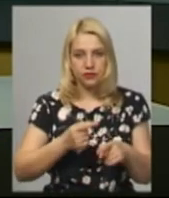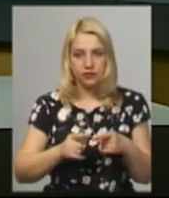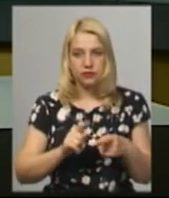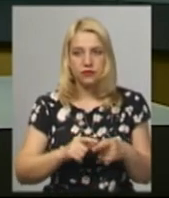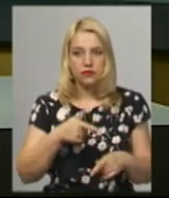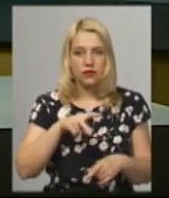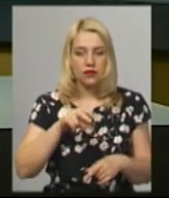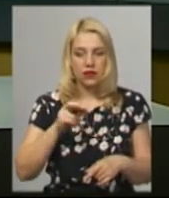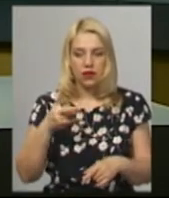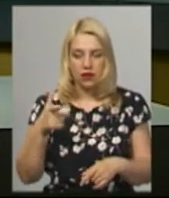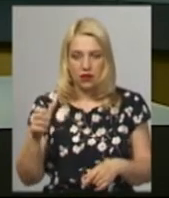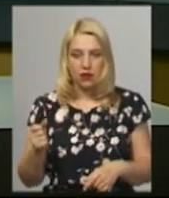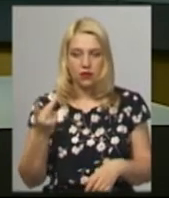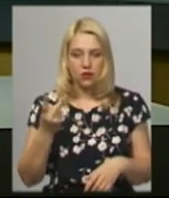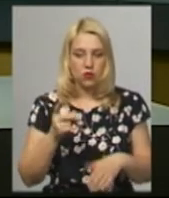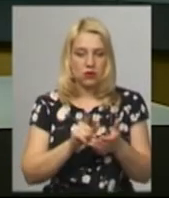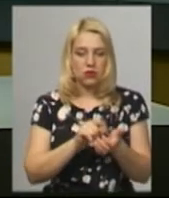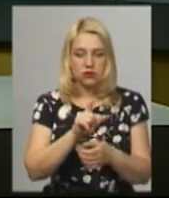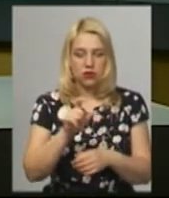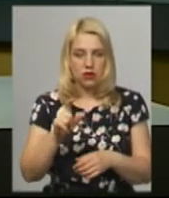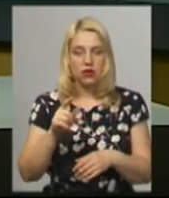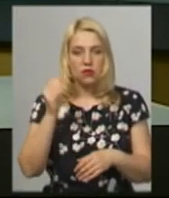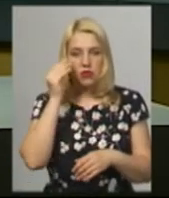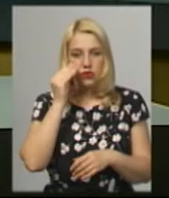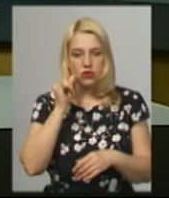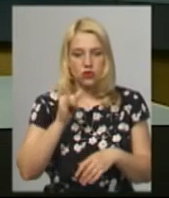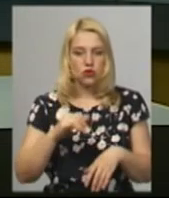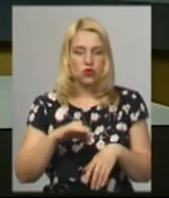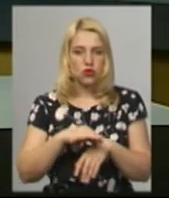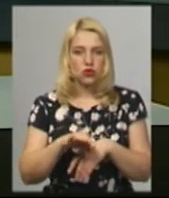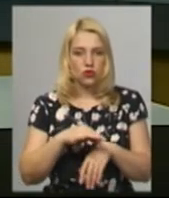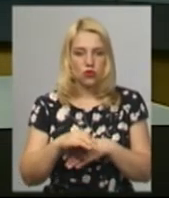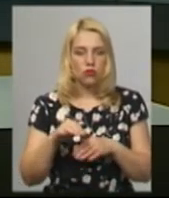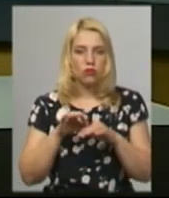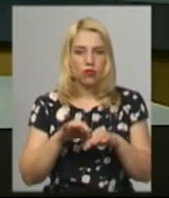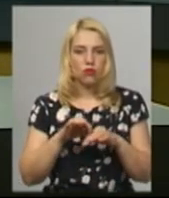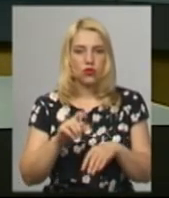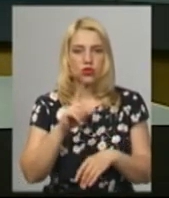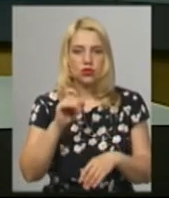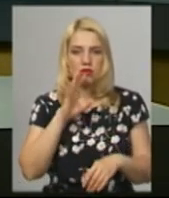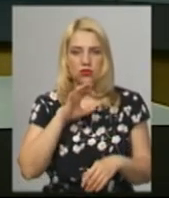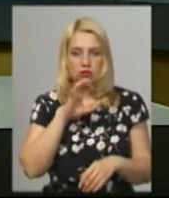двох пенсіонерів підозрюють у жорстокому поводженні із домашнім улюбленцем. Наразі собака